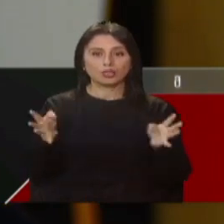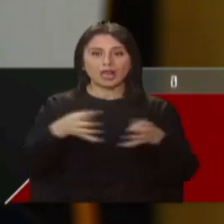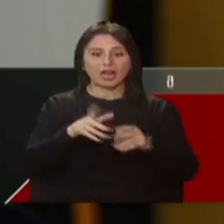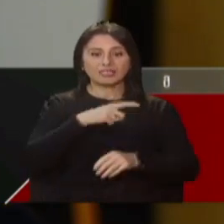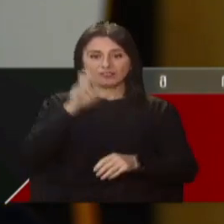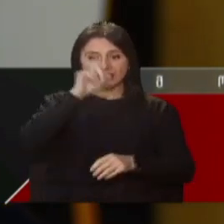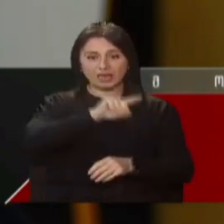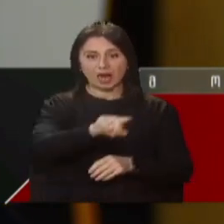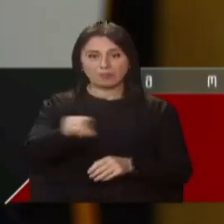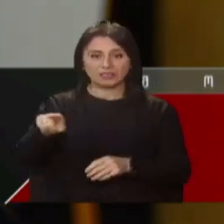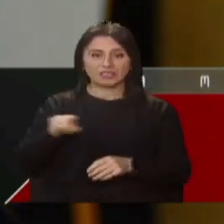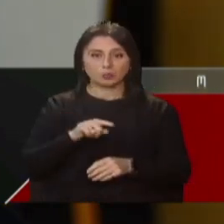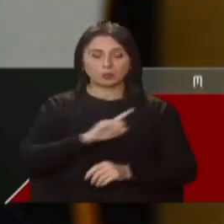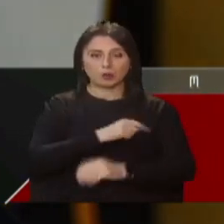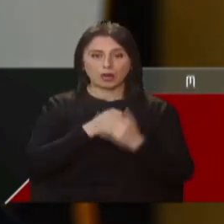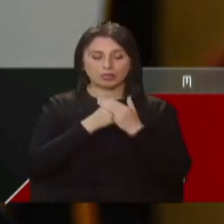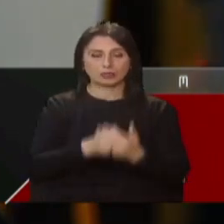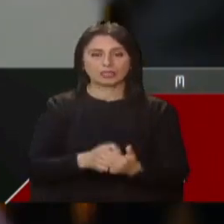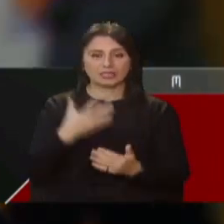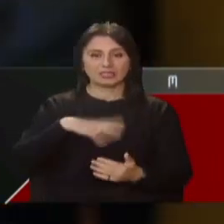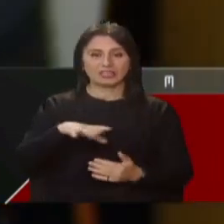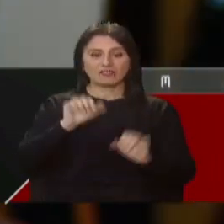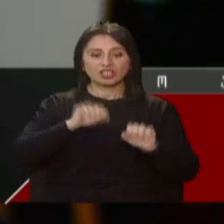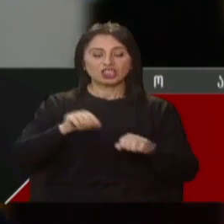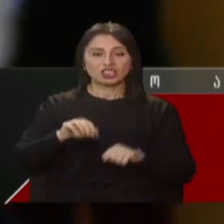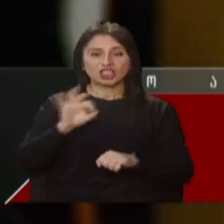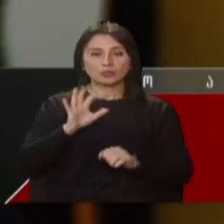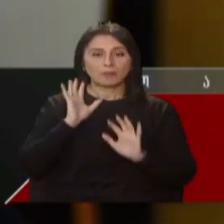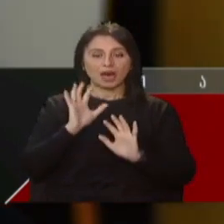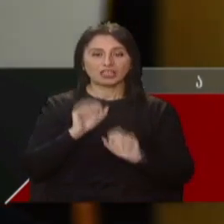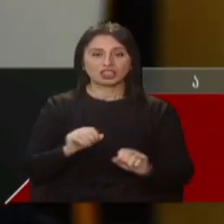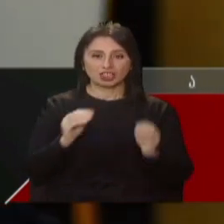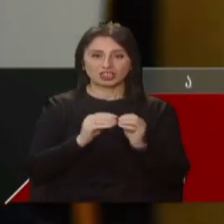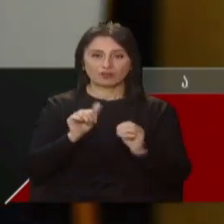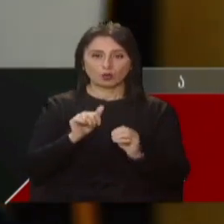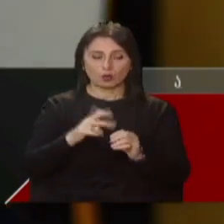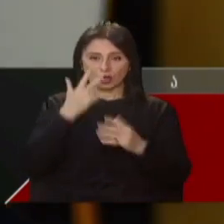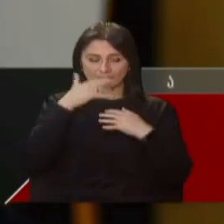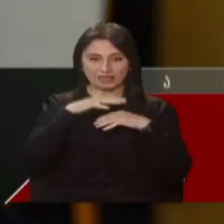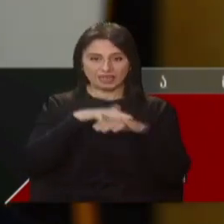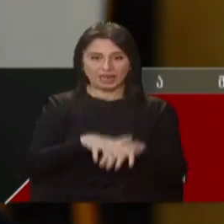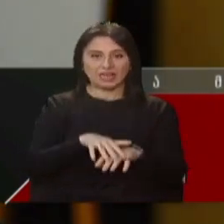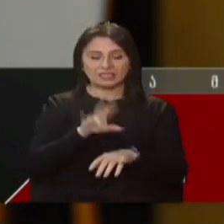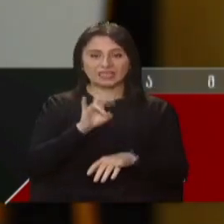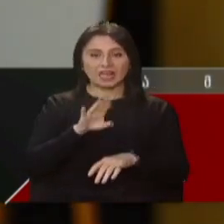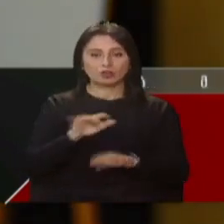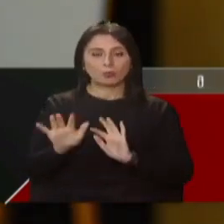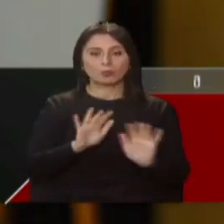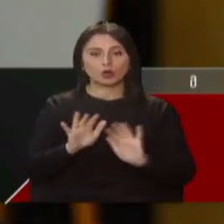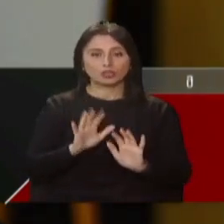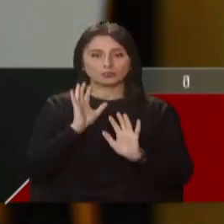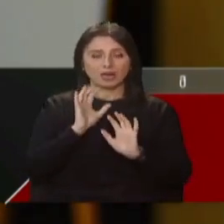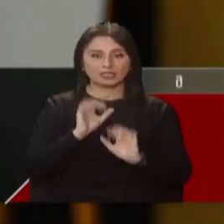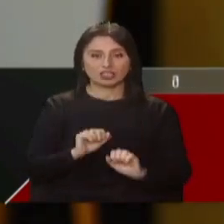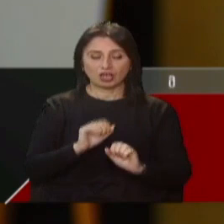წევრ სახელმწიფოებს გააძლიერონ საქართველოს შესაძლებლობების მხარდაჭერა, ისე როგორც ევროატლანტიკურ ინტეგრაციის პროცესის